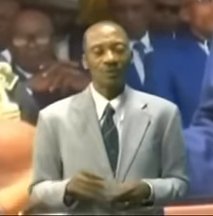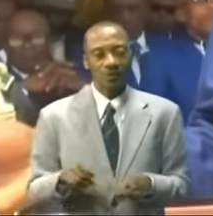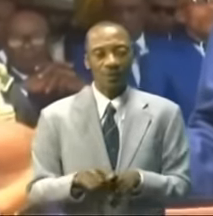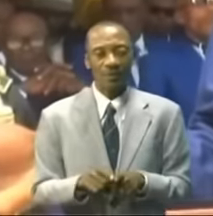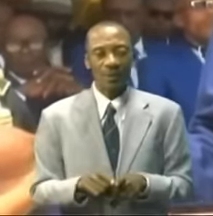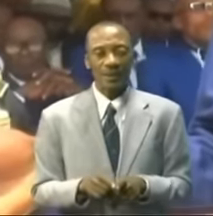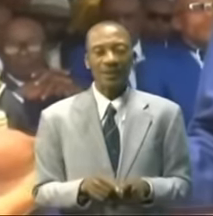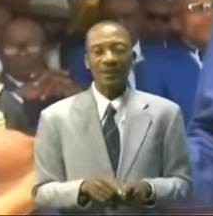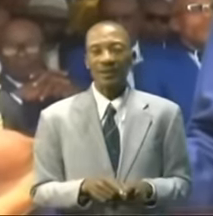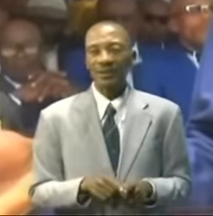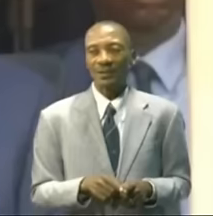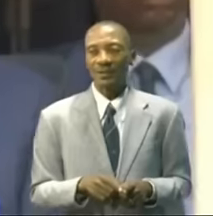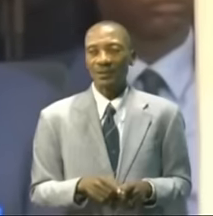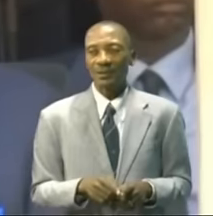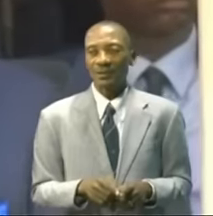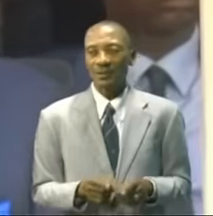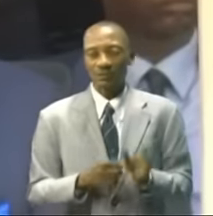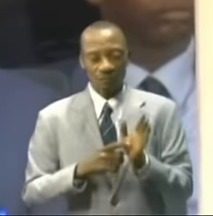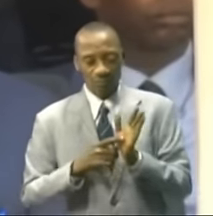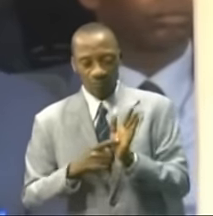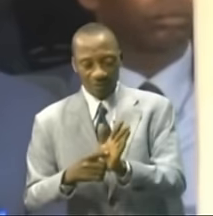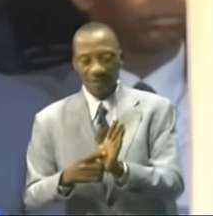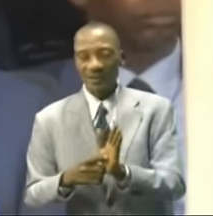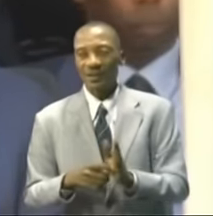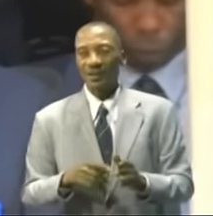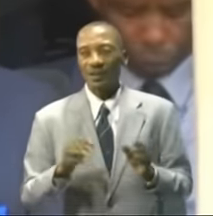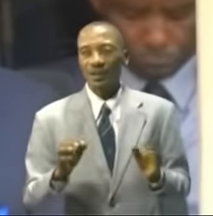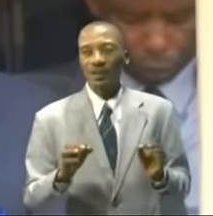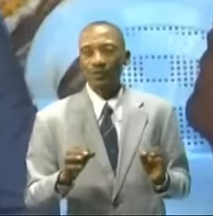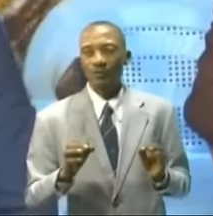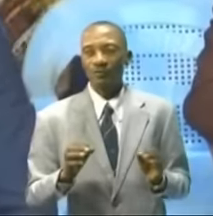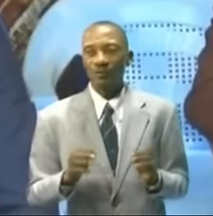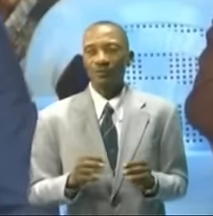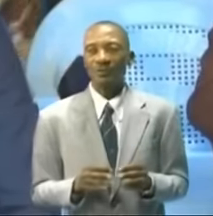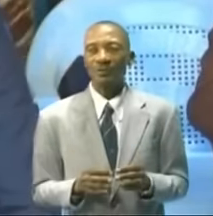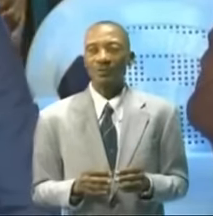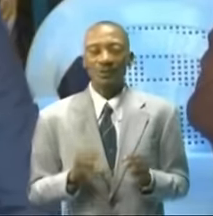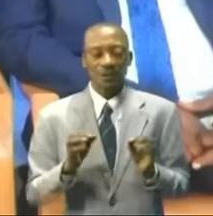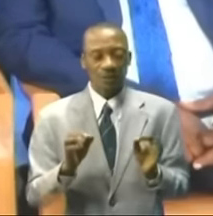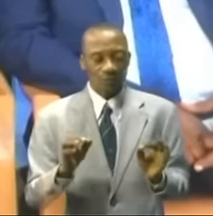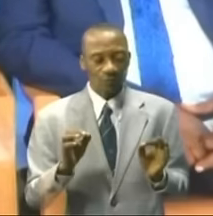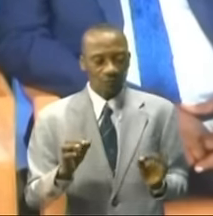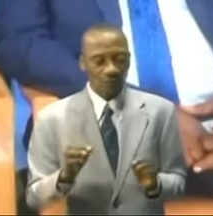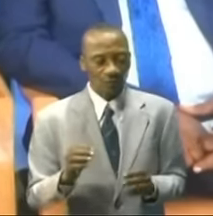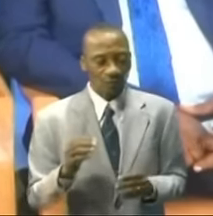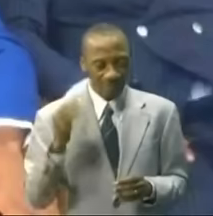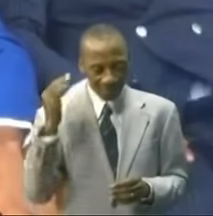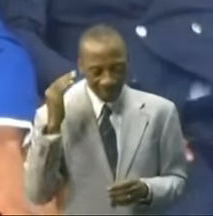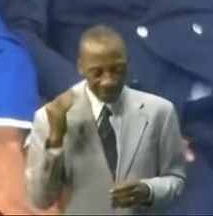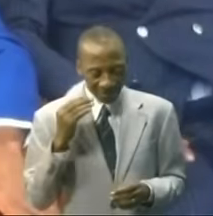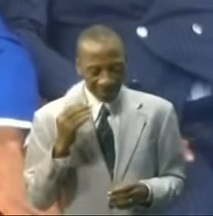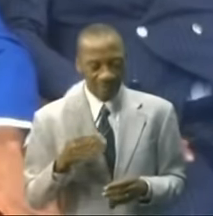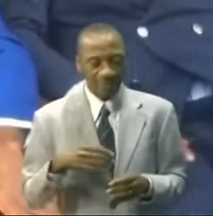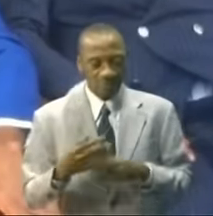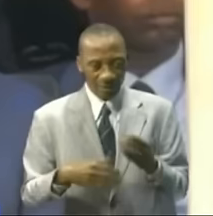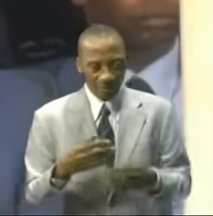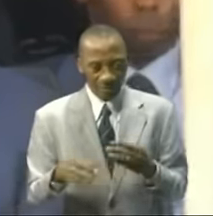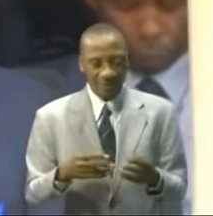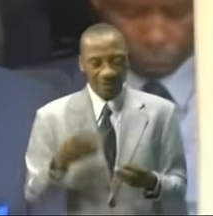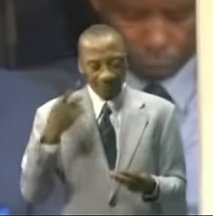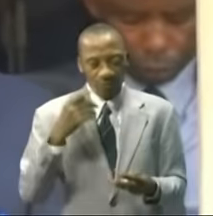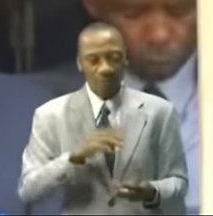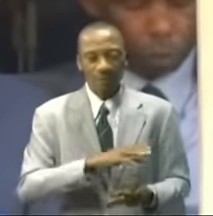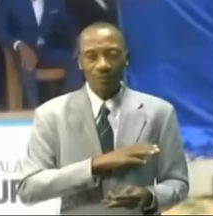sans tergiversation le gouverneur de province, son vice et toute son équipe gouvernementale. De son côté, maître